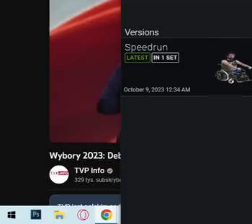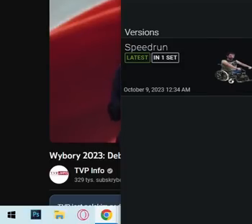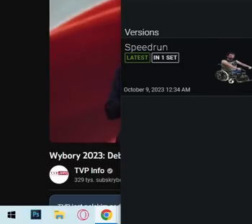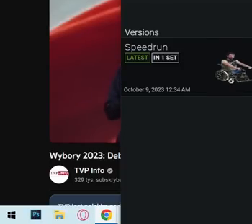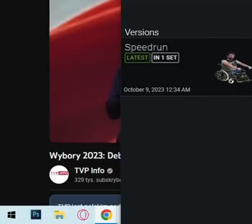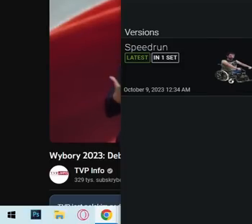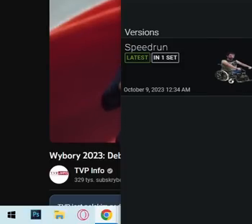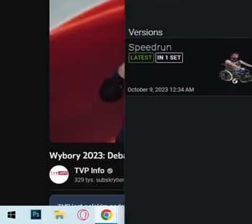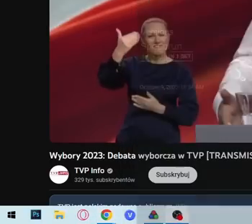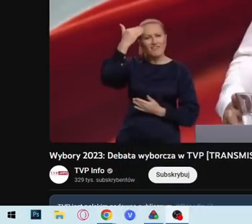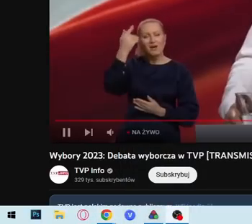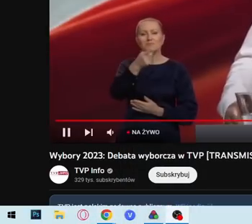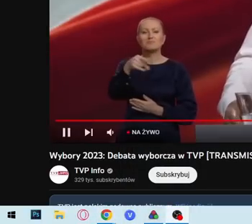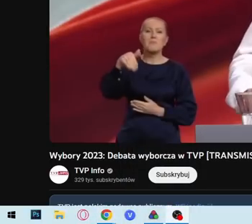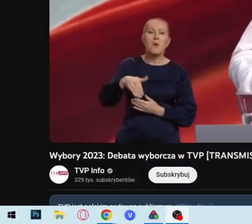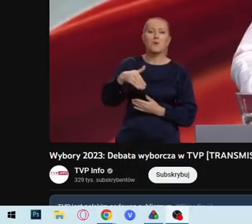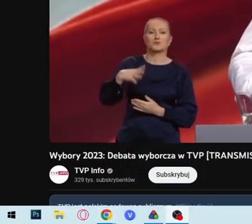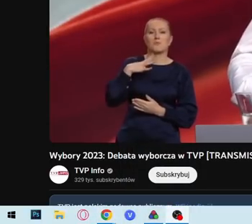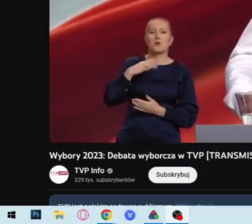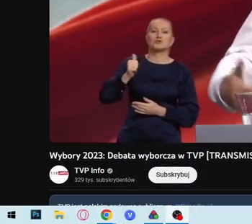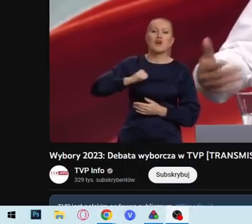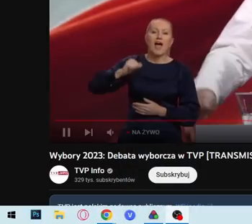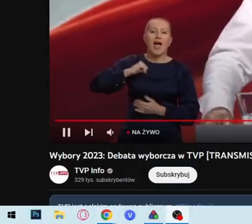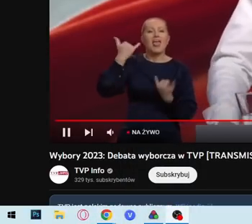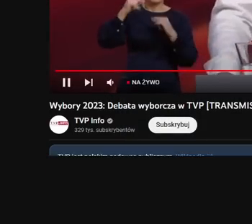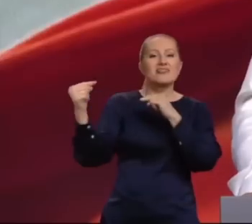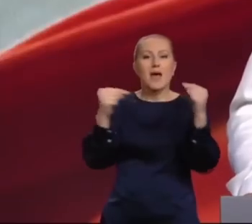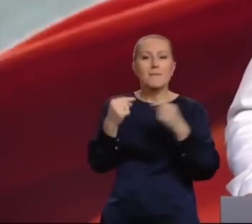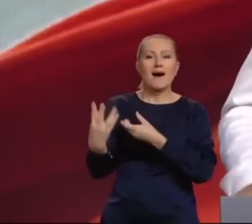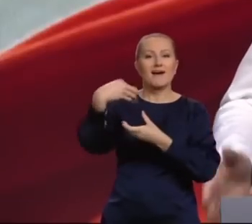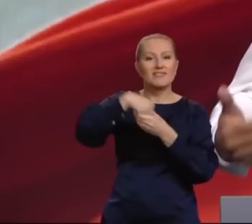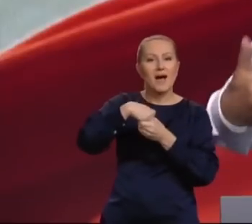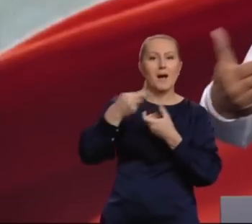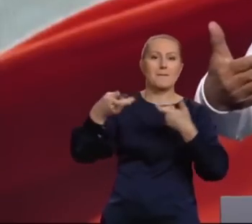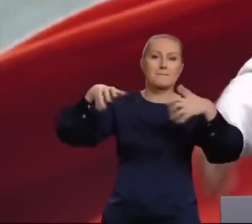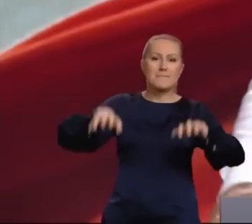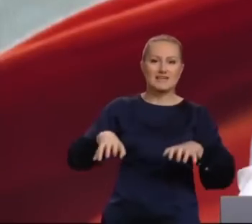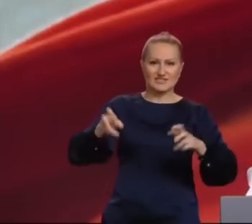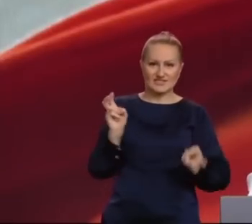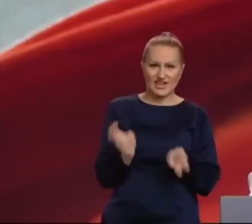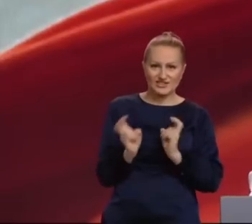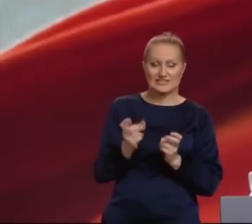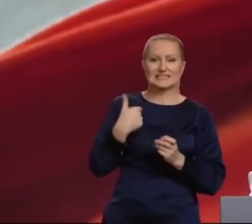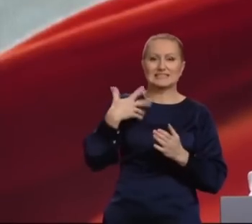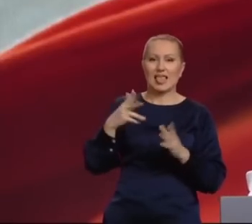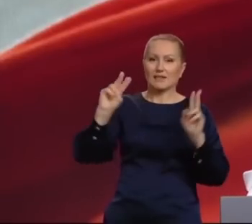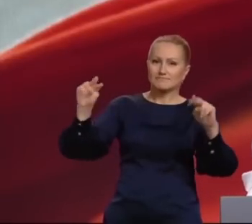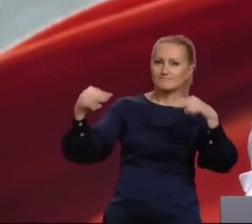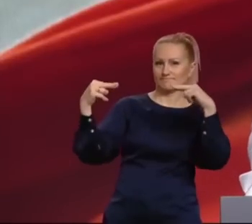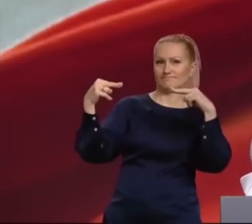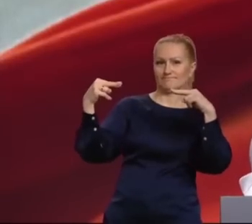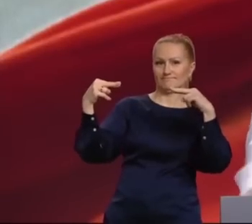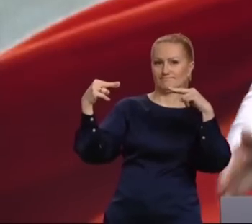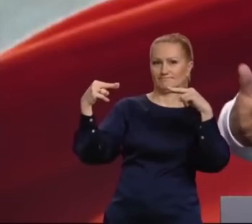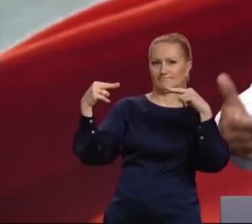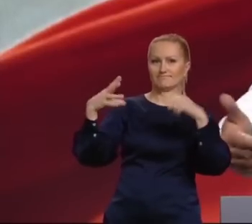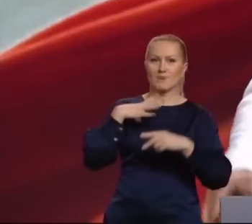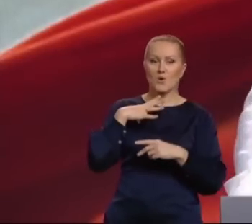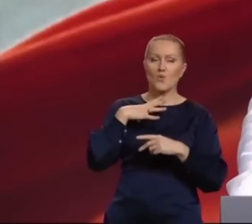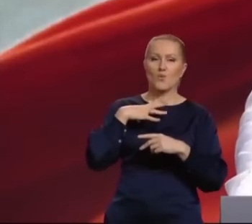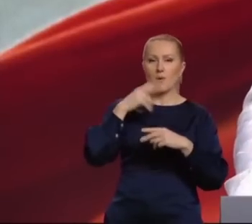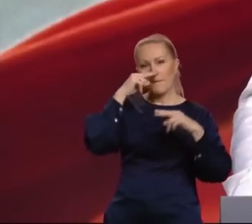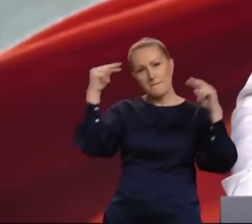że czekaliście na inną debatę z prezesem Kaczyńskim. Piękne, widzów. Chciałem z nim stanąć twarzą w twarz. To dzisiaj speedrun.